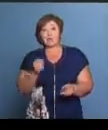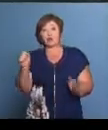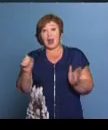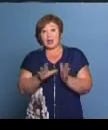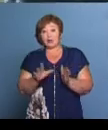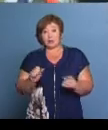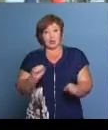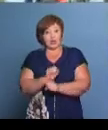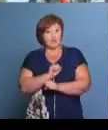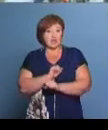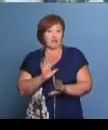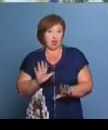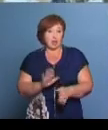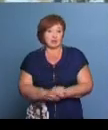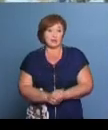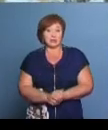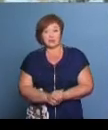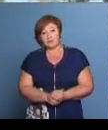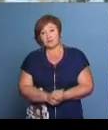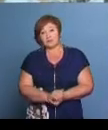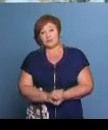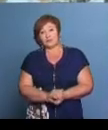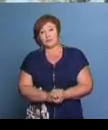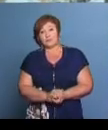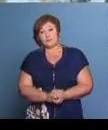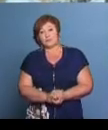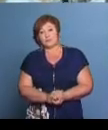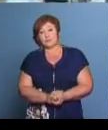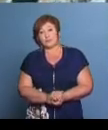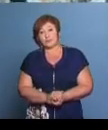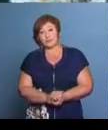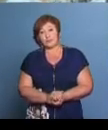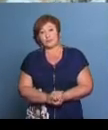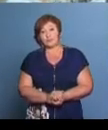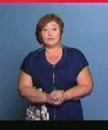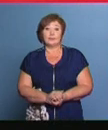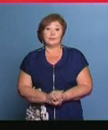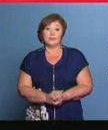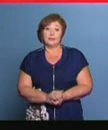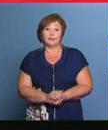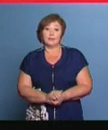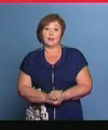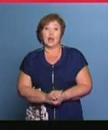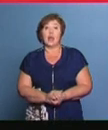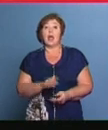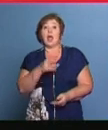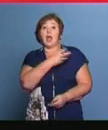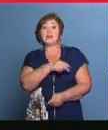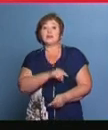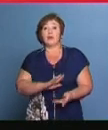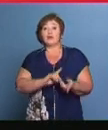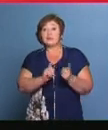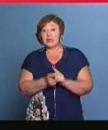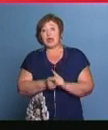сигарета взорвалась. Елена Обуховская, Максим Кузнецов, телеканал «Моя Удмуртия». А в Минздраве прояснили ситуацию